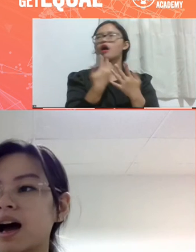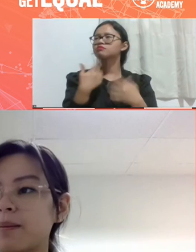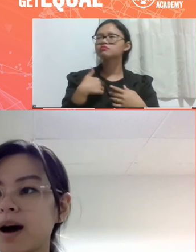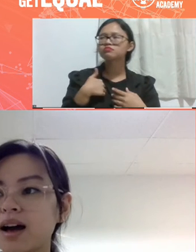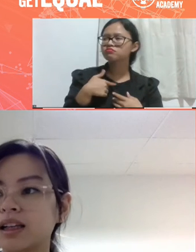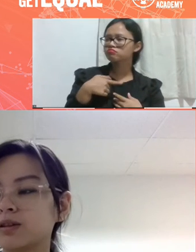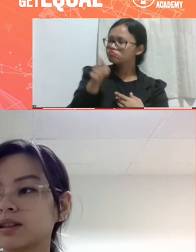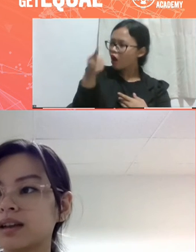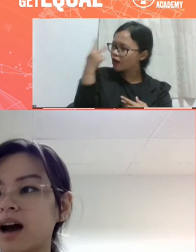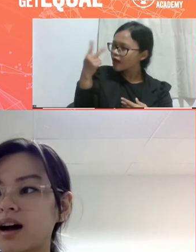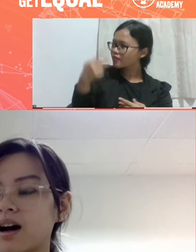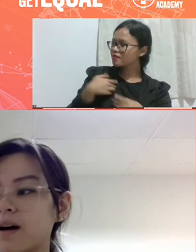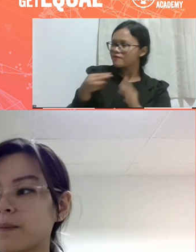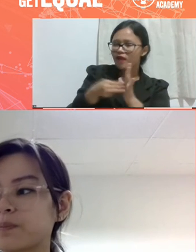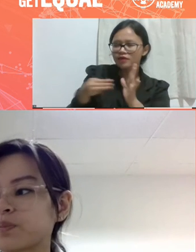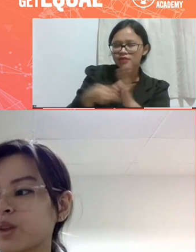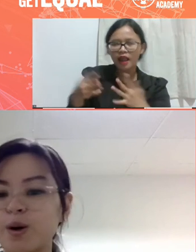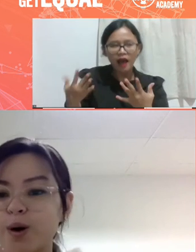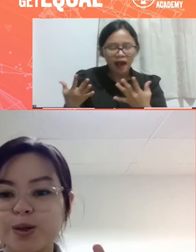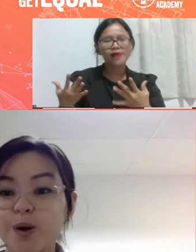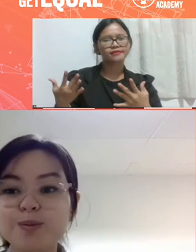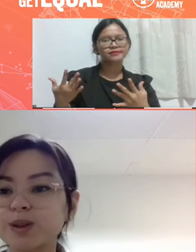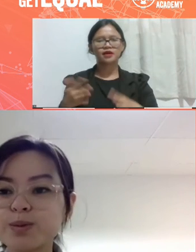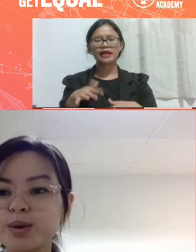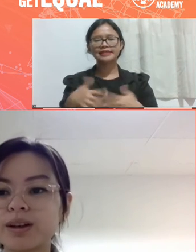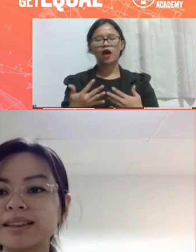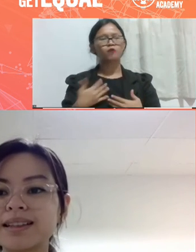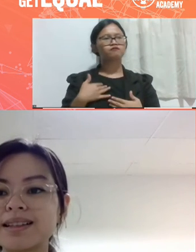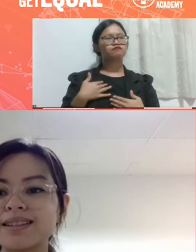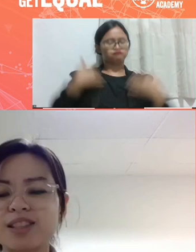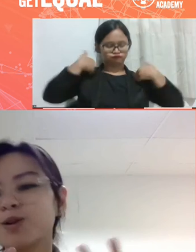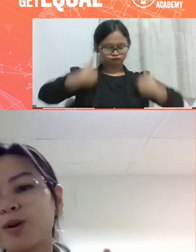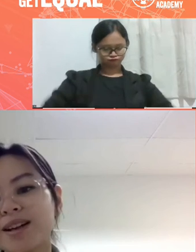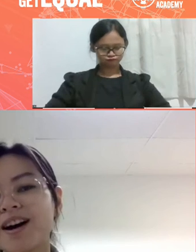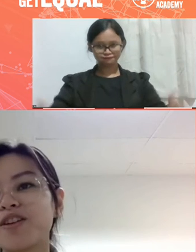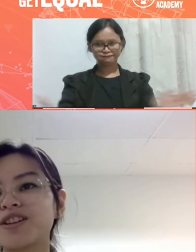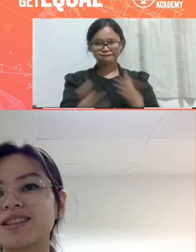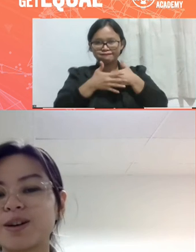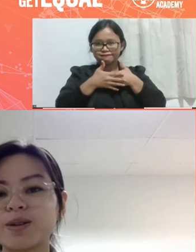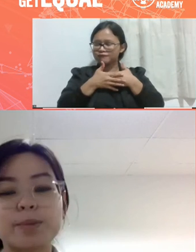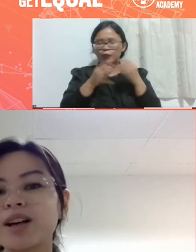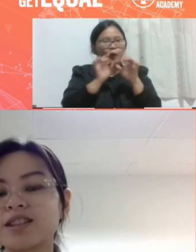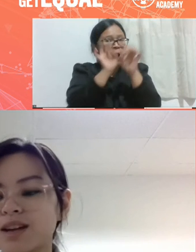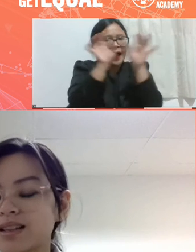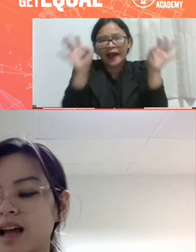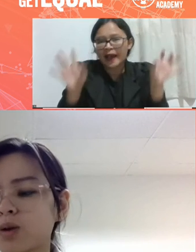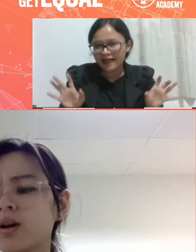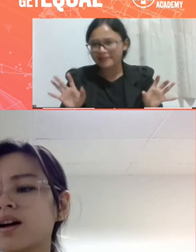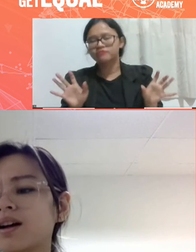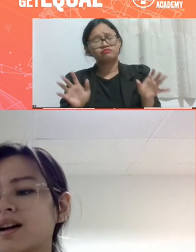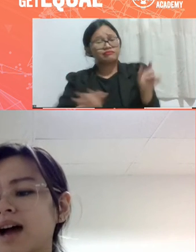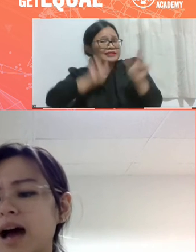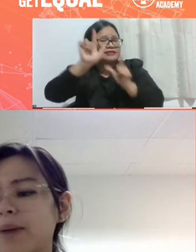change, apakah itu tentang otonomi tubuh. So don't let others suppress you, dan